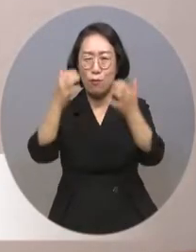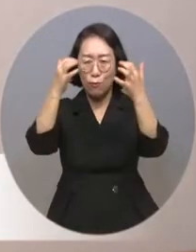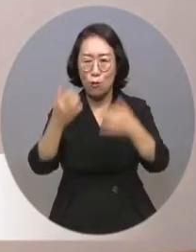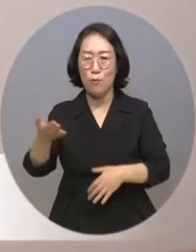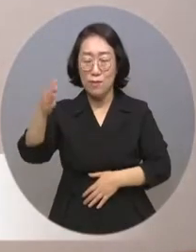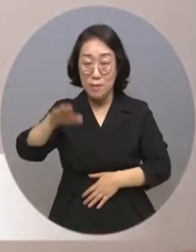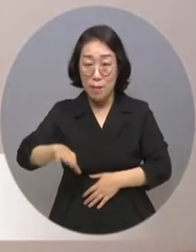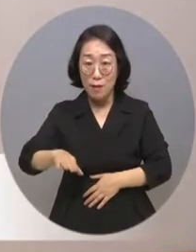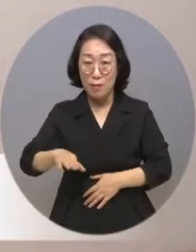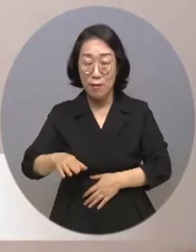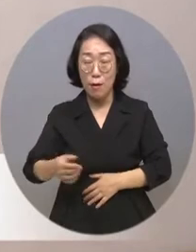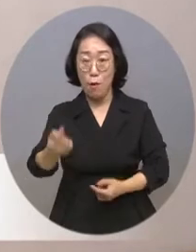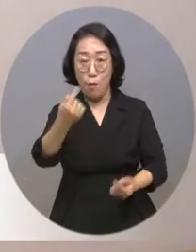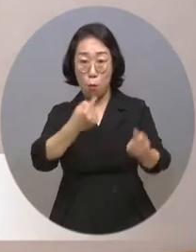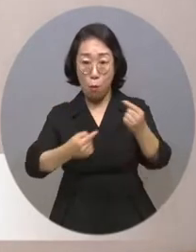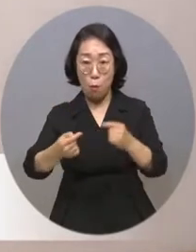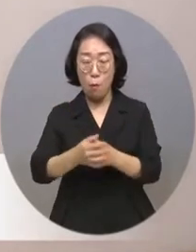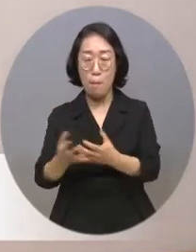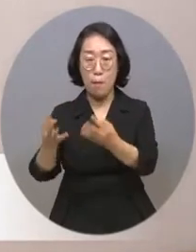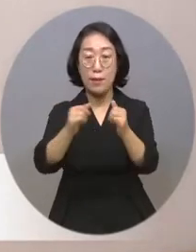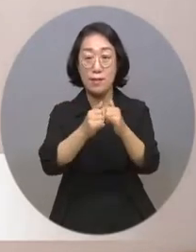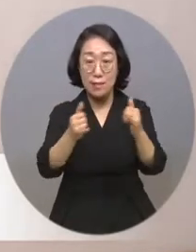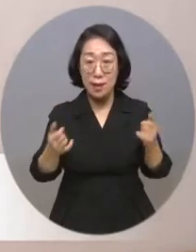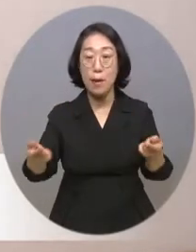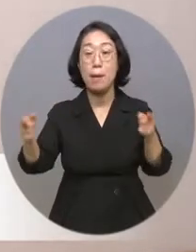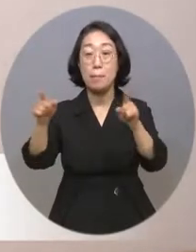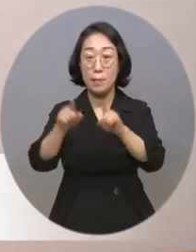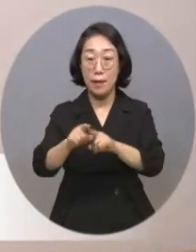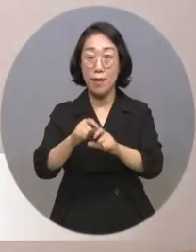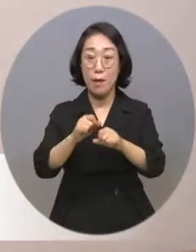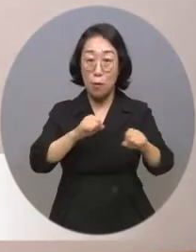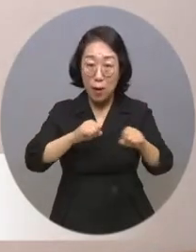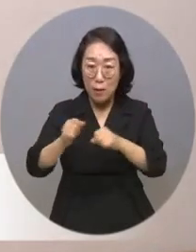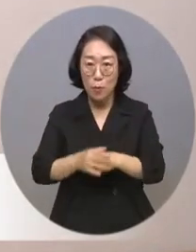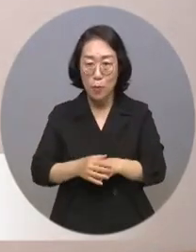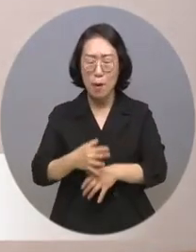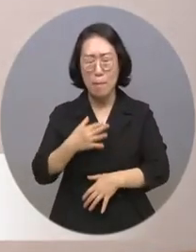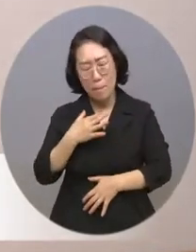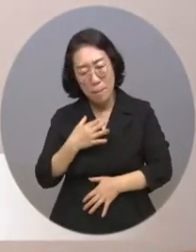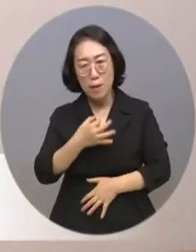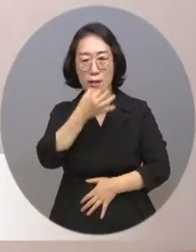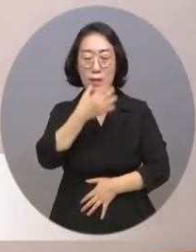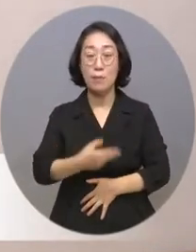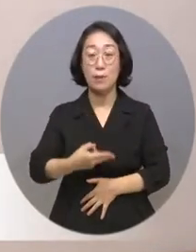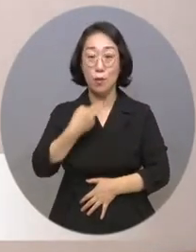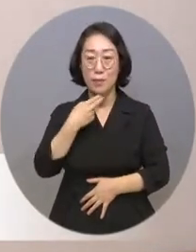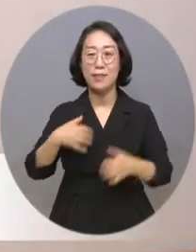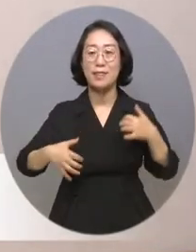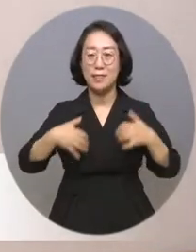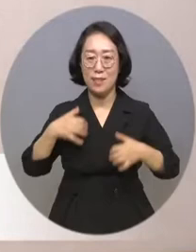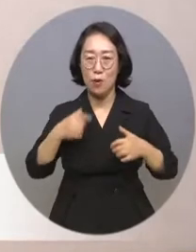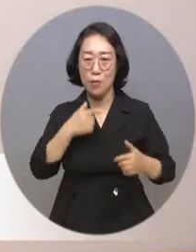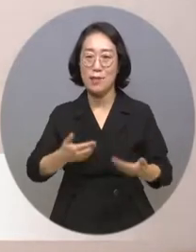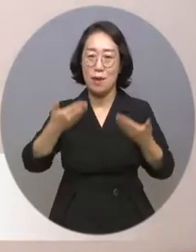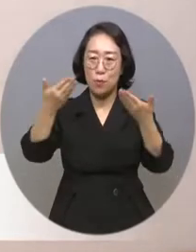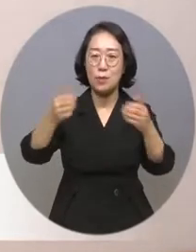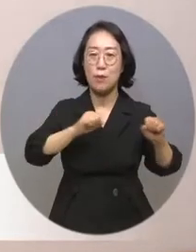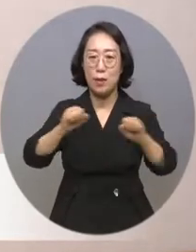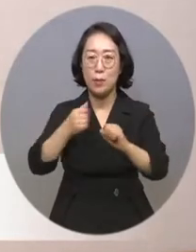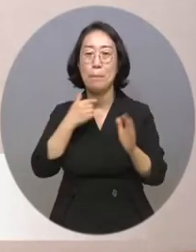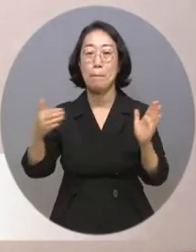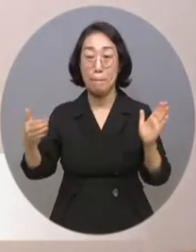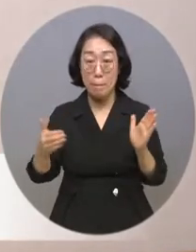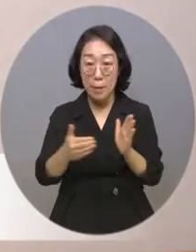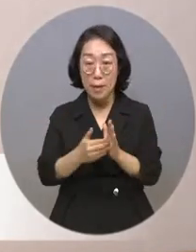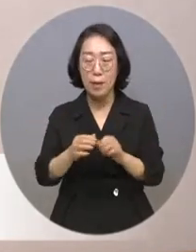동아리 부원들과 함께 같이 진행하니까 전혀 지치는 거나 힘든 거 없이 재미있게 봉사활동을 했던 것 같고요.